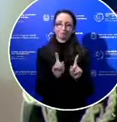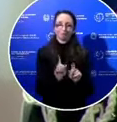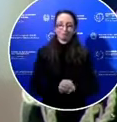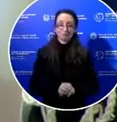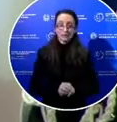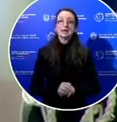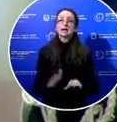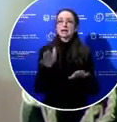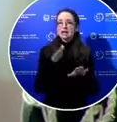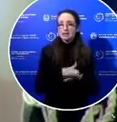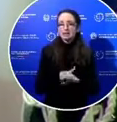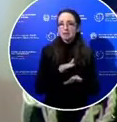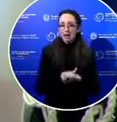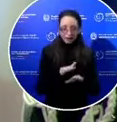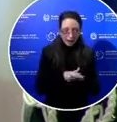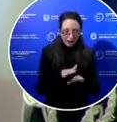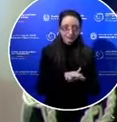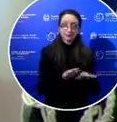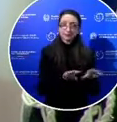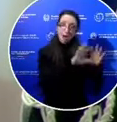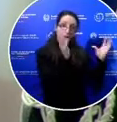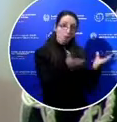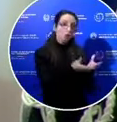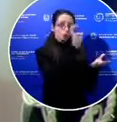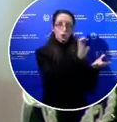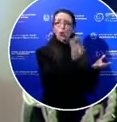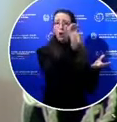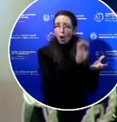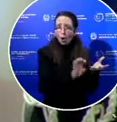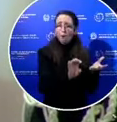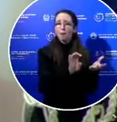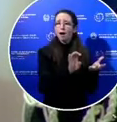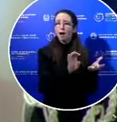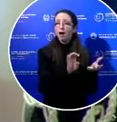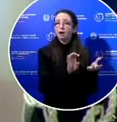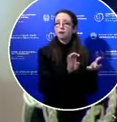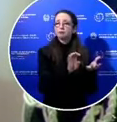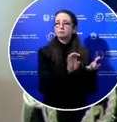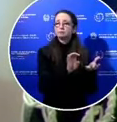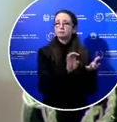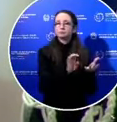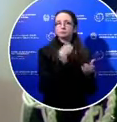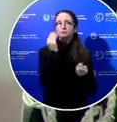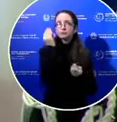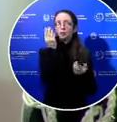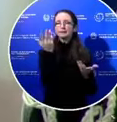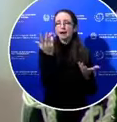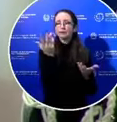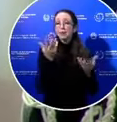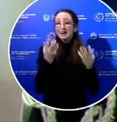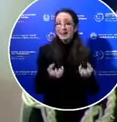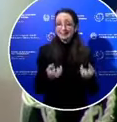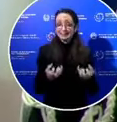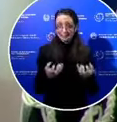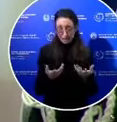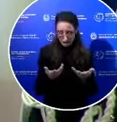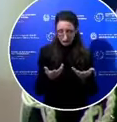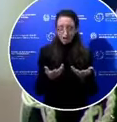resto del mondo, dell'Europa, vengono considerate delle solide realtà, nel nostro paese sono delle eccellenze in